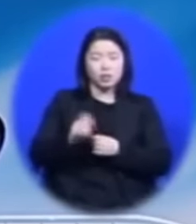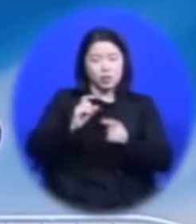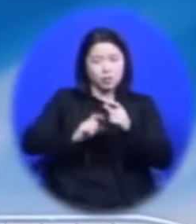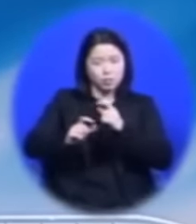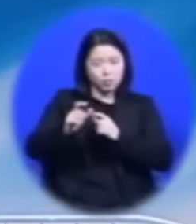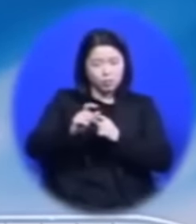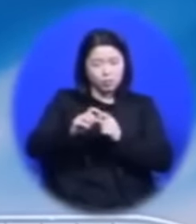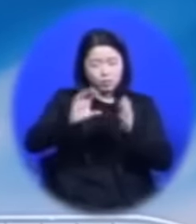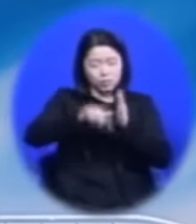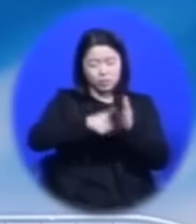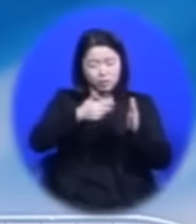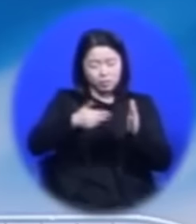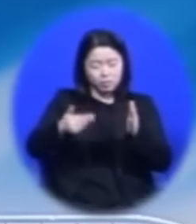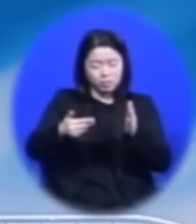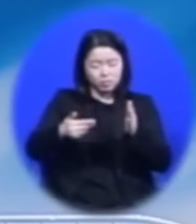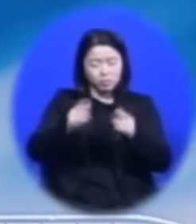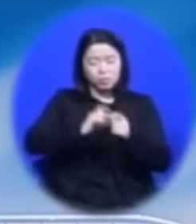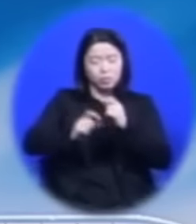너무너무 슬픈 겁니다.